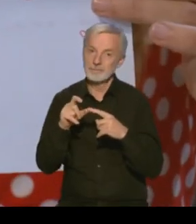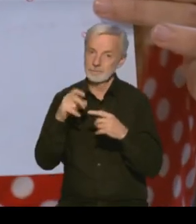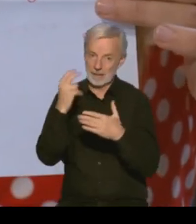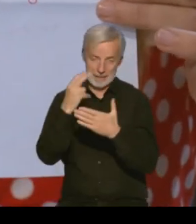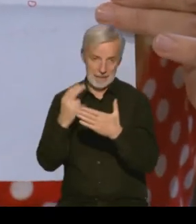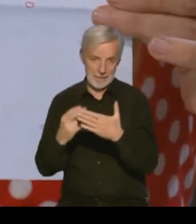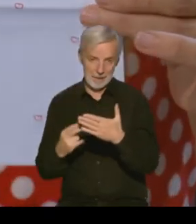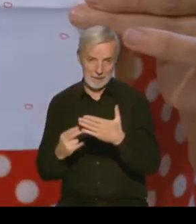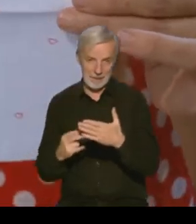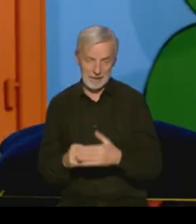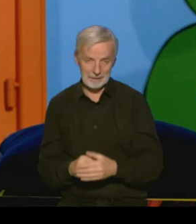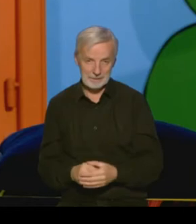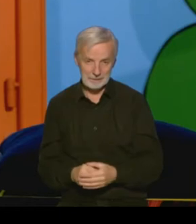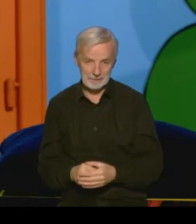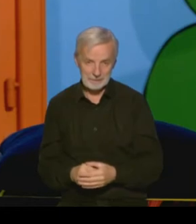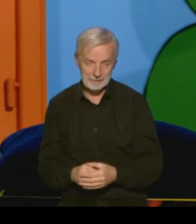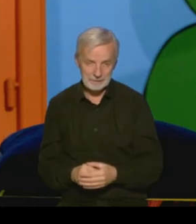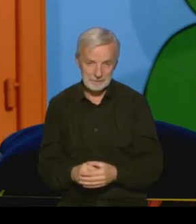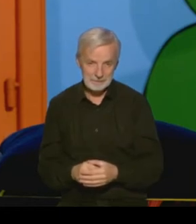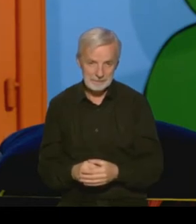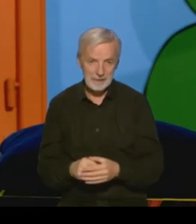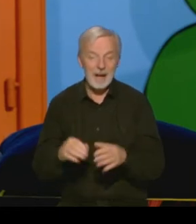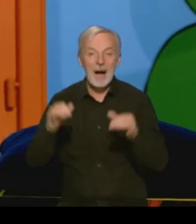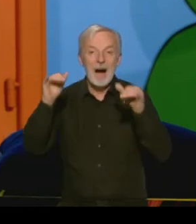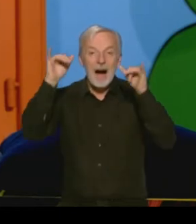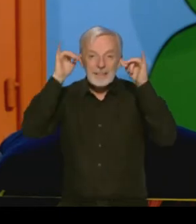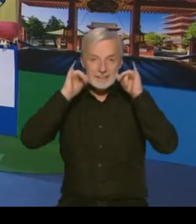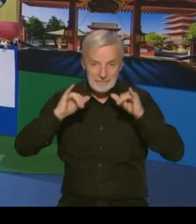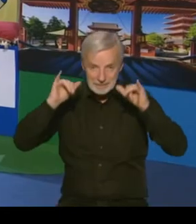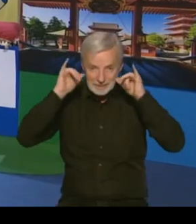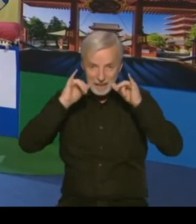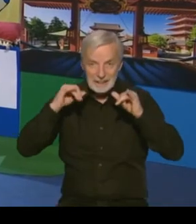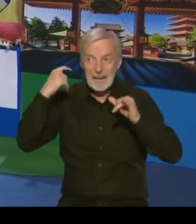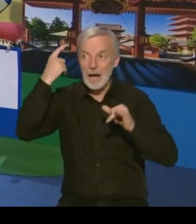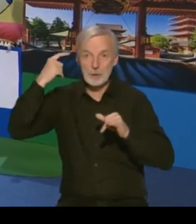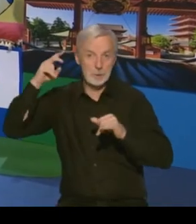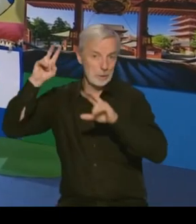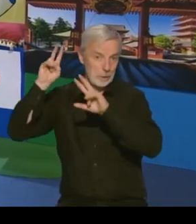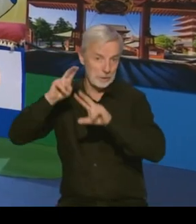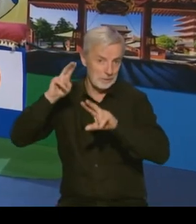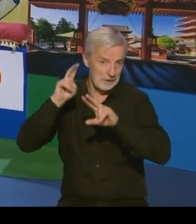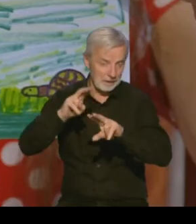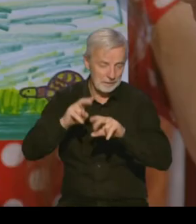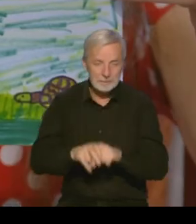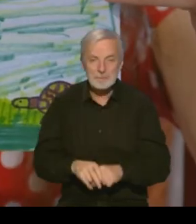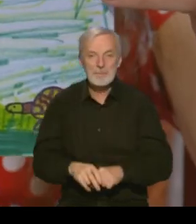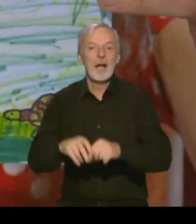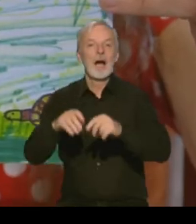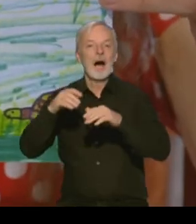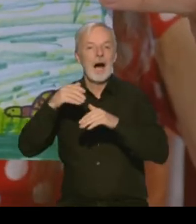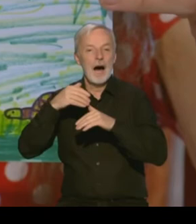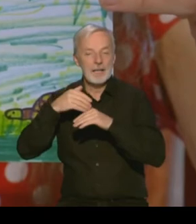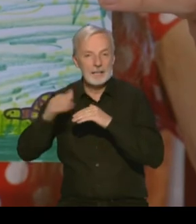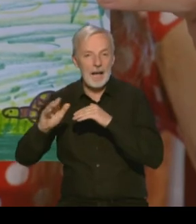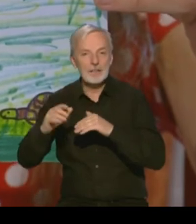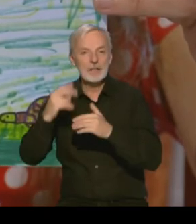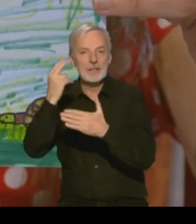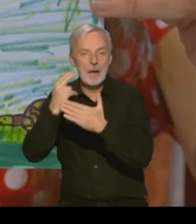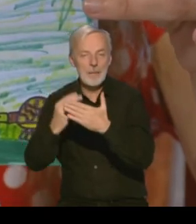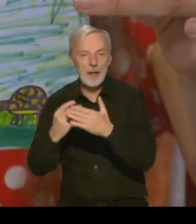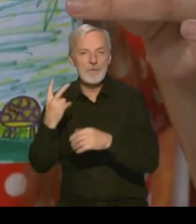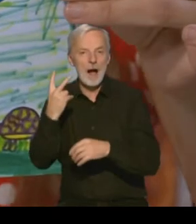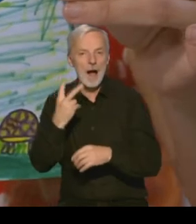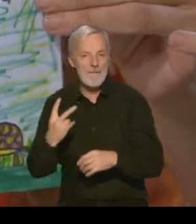obrázek. A na zvířátka se směje sluníčko. A tenhle další je od Verunky Velklové z